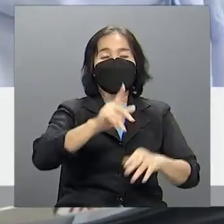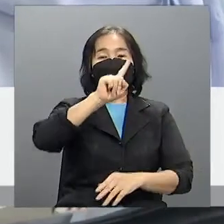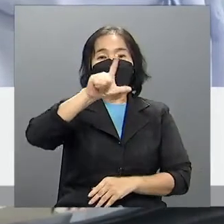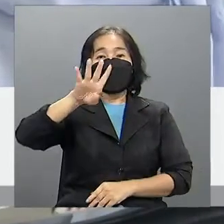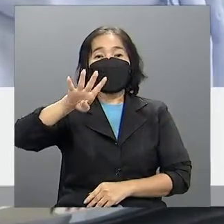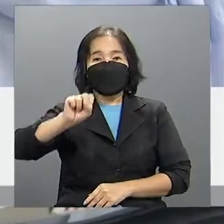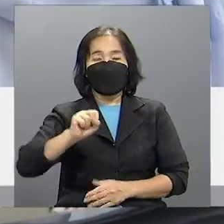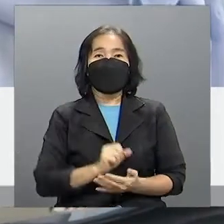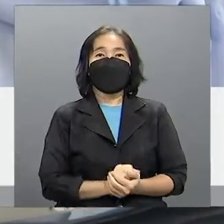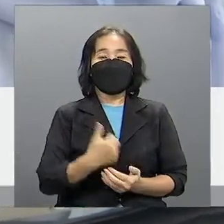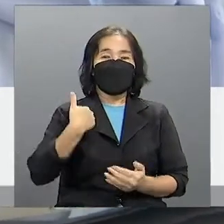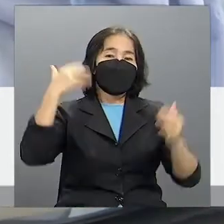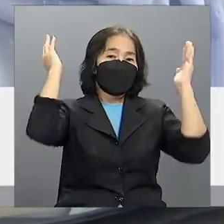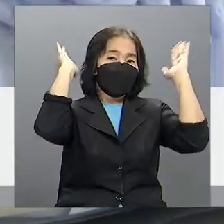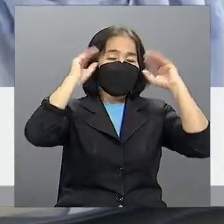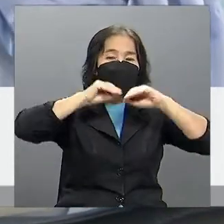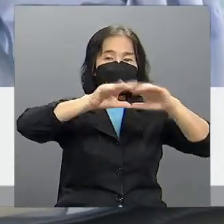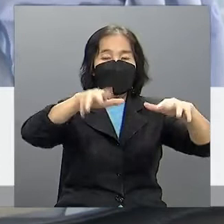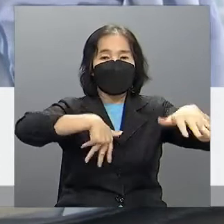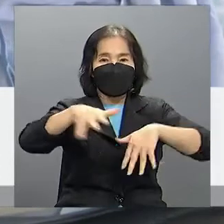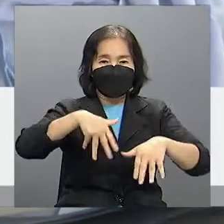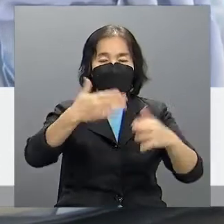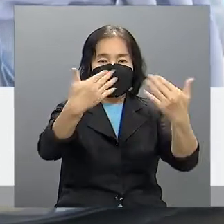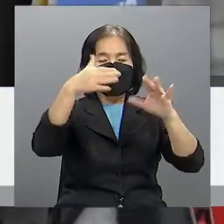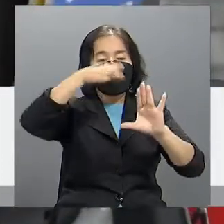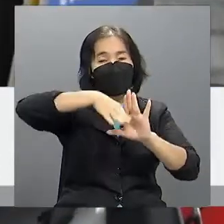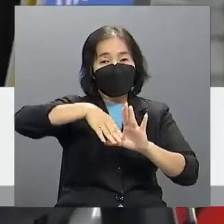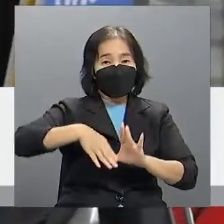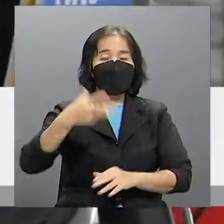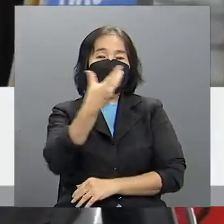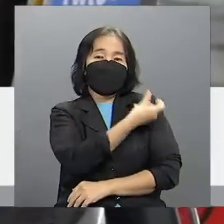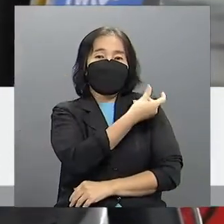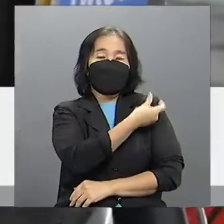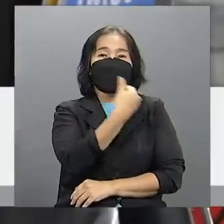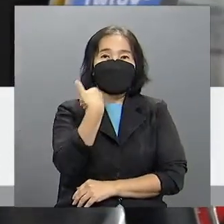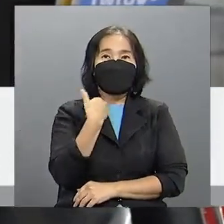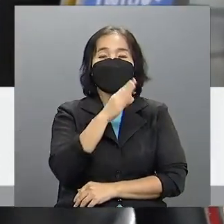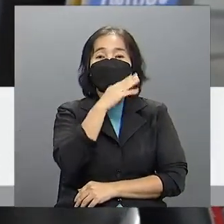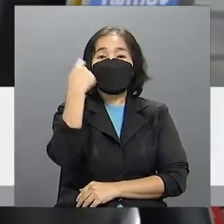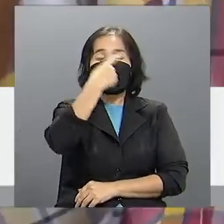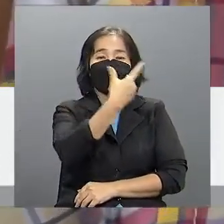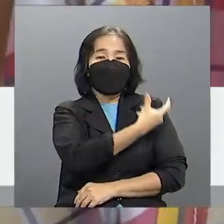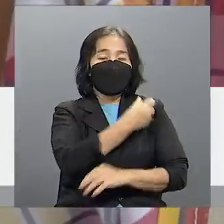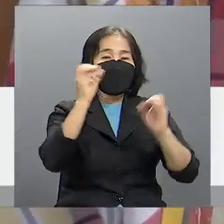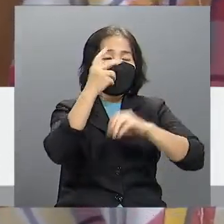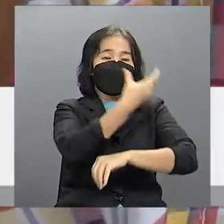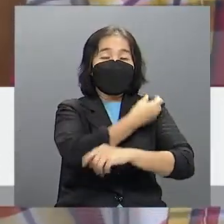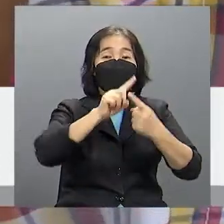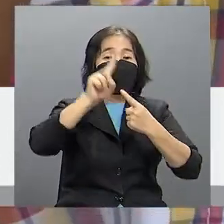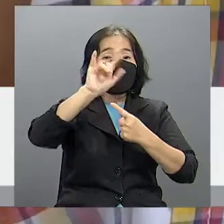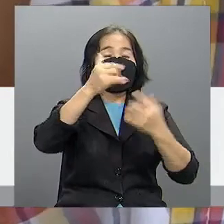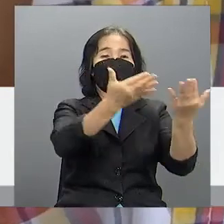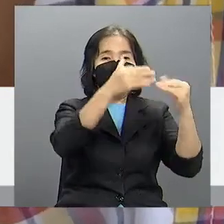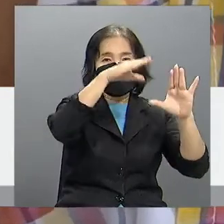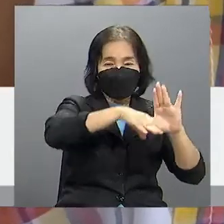ประชาสัมพันธ์ให้ประชาชนร่วมกันลงทะเบียนฉีดวัคซีนโดยเฉพาะคนที่ไม่ได้รับวัคซีนเข็มแรกค่ะส่วนจำนวนผู้ป่วยติด